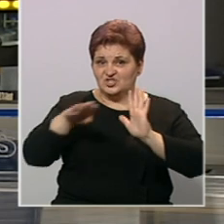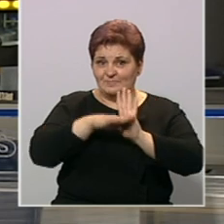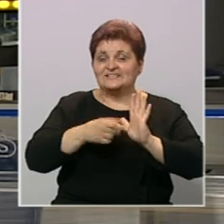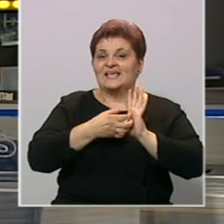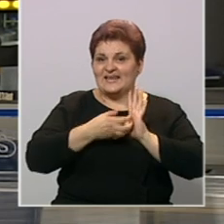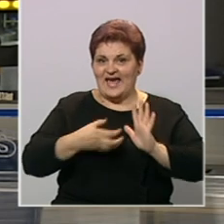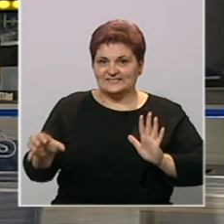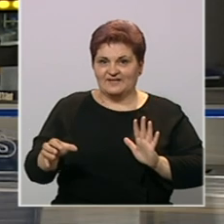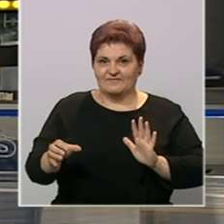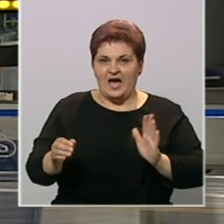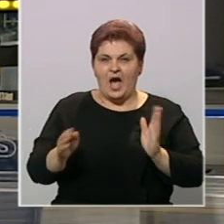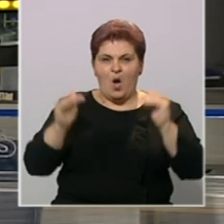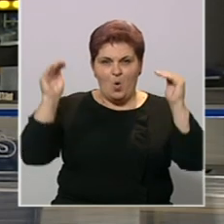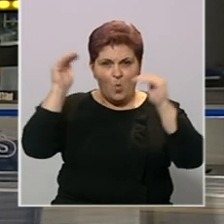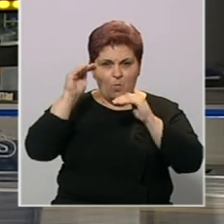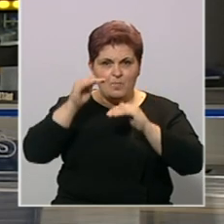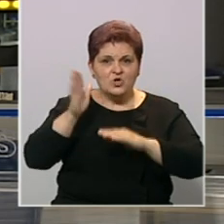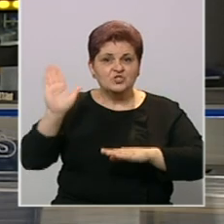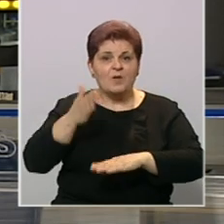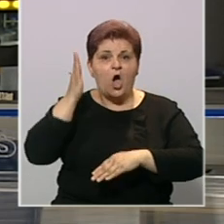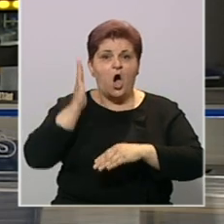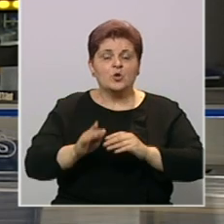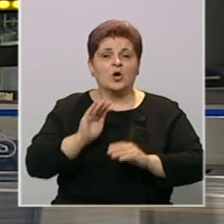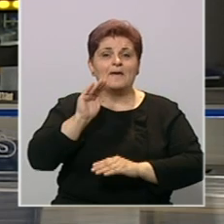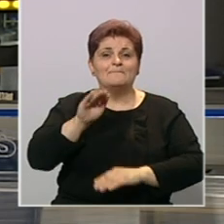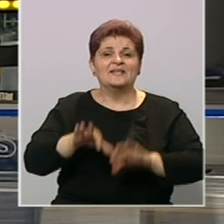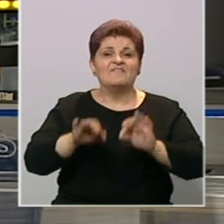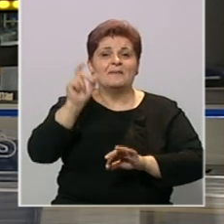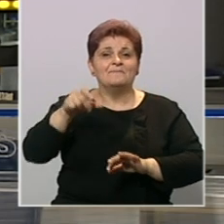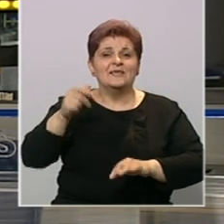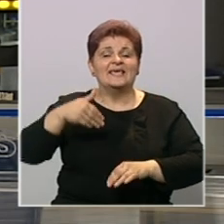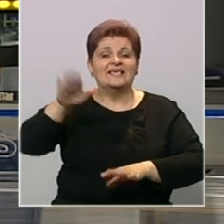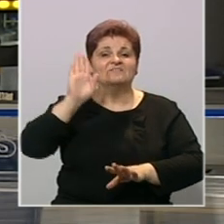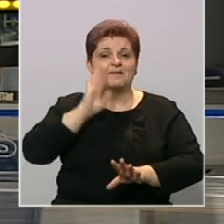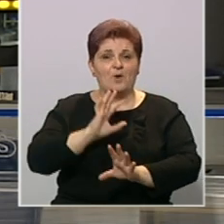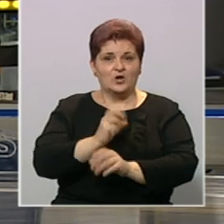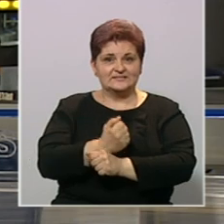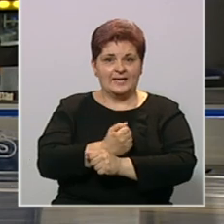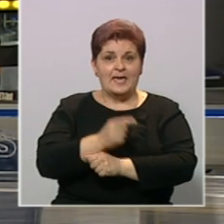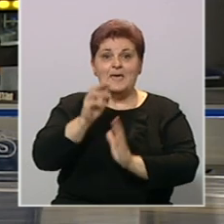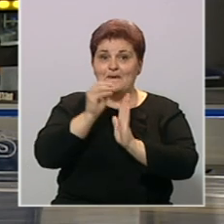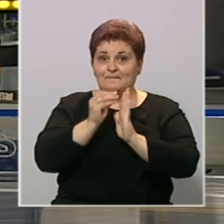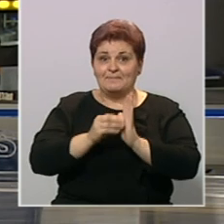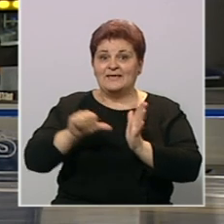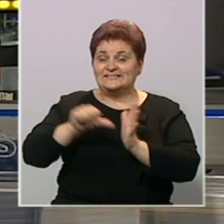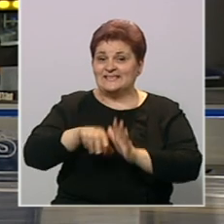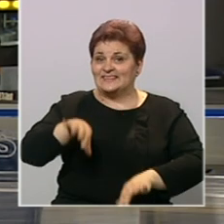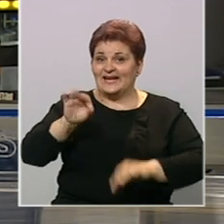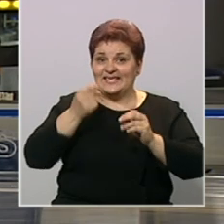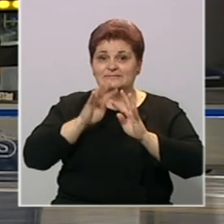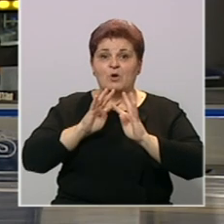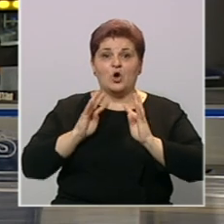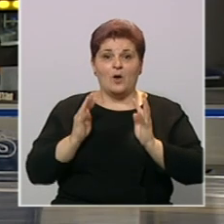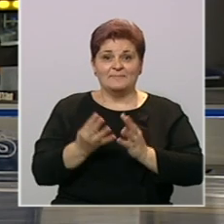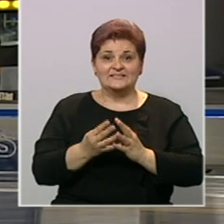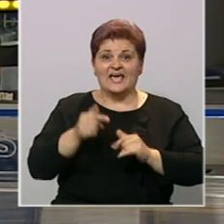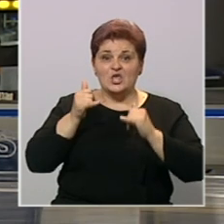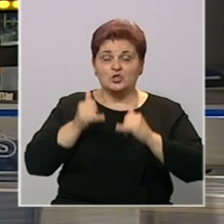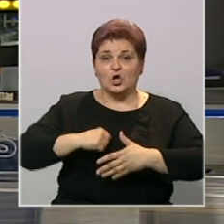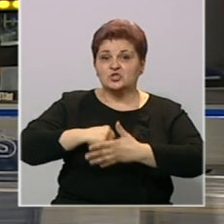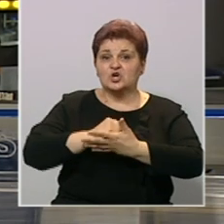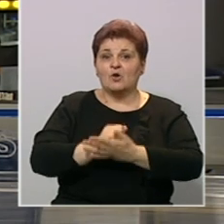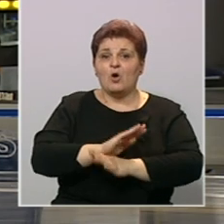se nastavlja. U ponoć je istekao rok za prijavu birača izvan Bosne i Hercegovine. Prema podacima Centralne izborne komisije, do